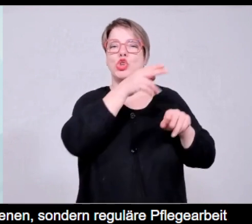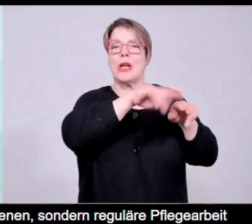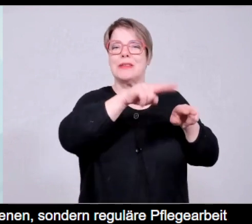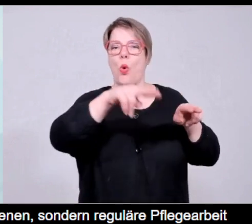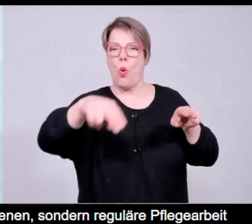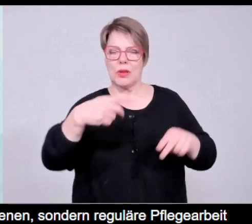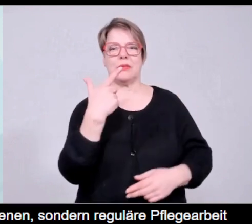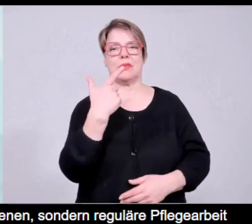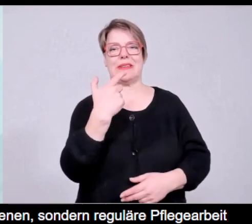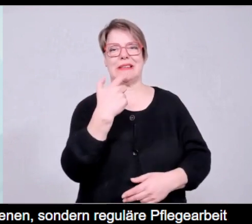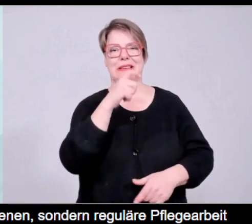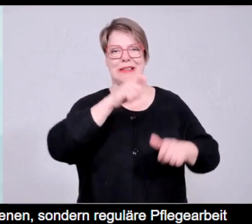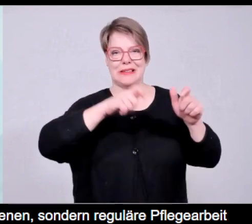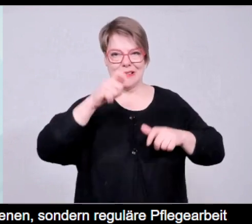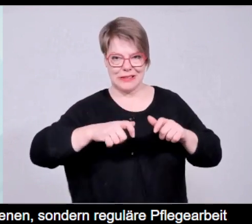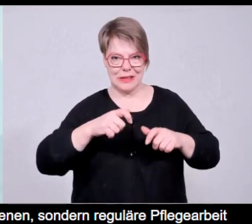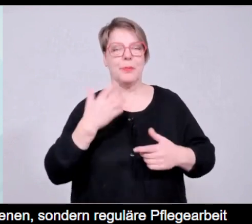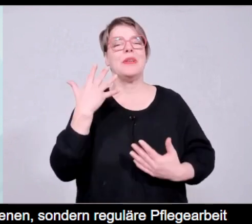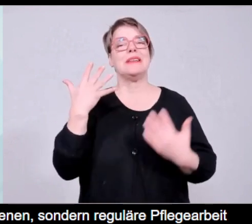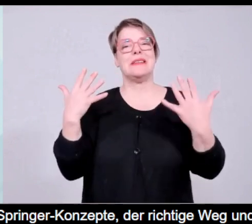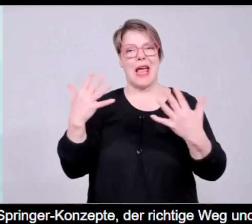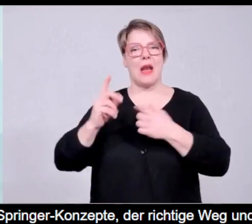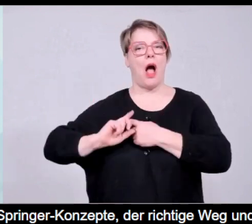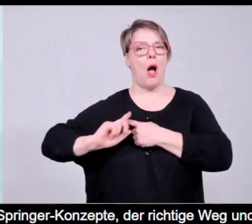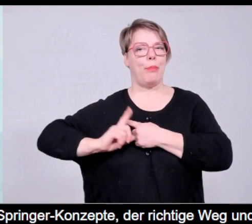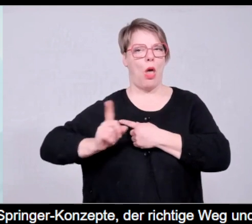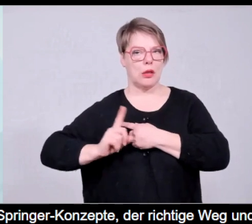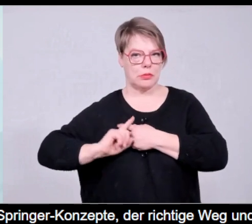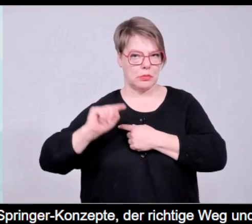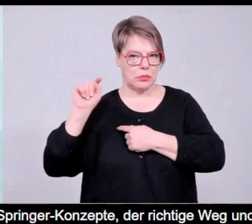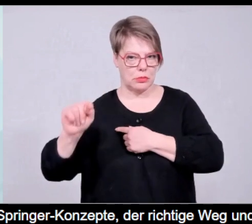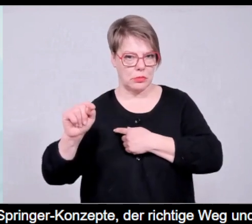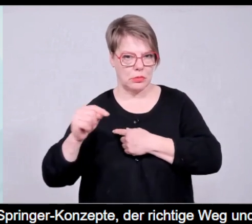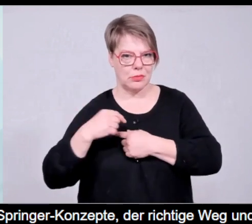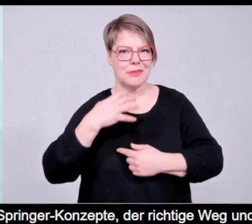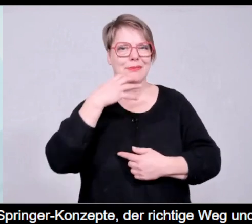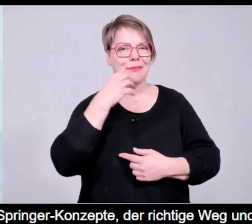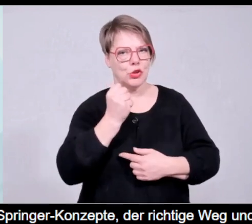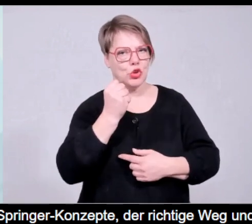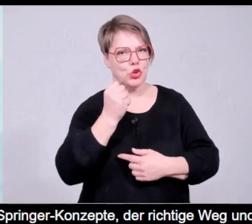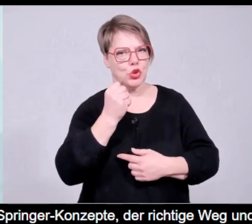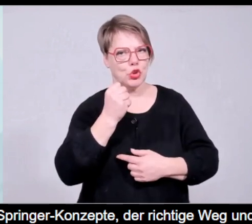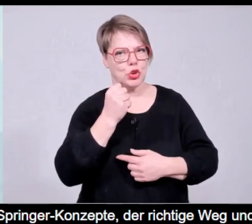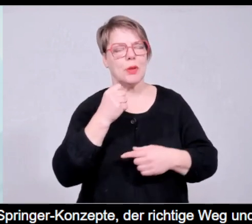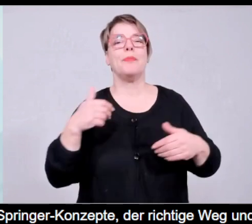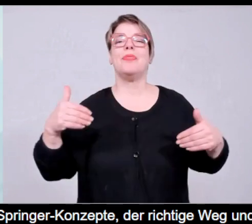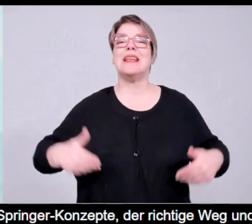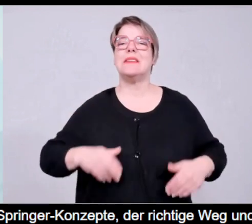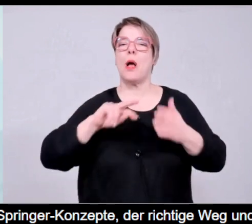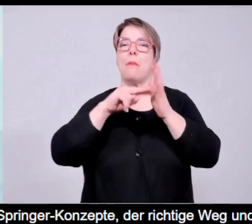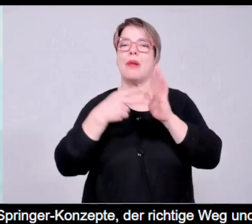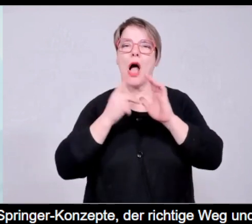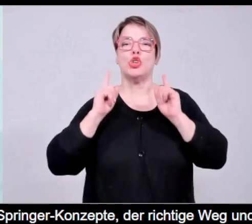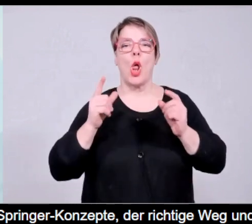gegeben ist. Und diese Springer-Pools sollen da tatsächlich einen wesentlichen Beitrag für die Zukunft leisten. Sie können bei der Einrichtung angesiedelt sein,